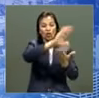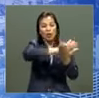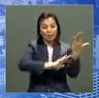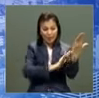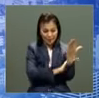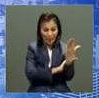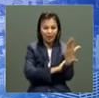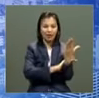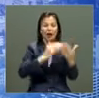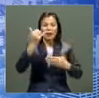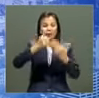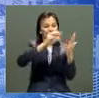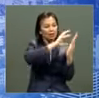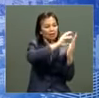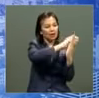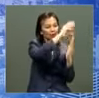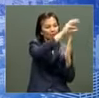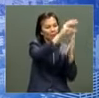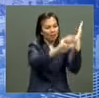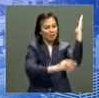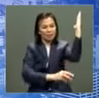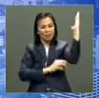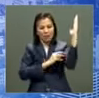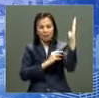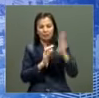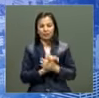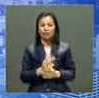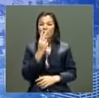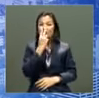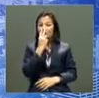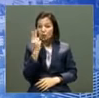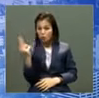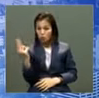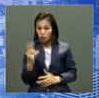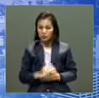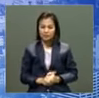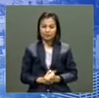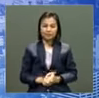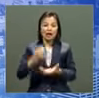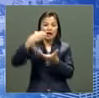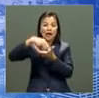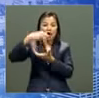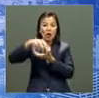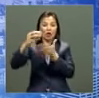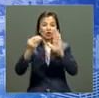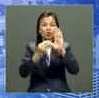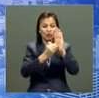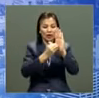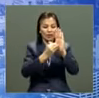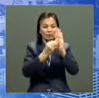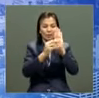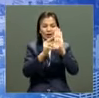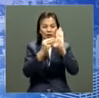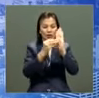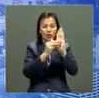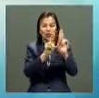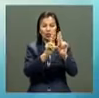แล้วก็ประเทศข้างเคียงในจังหวัดต่างๆด้วยนะครับมาดูแผนภูมิที่จะบอกถึงกรุงเทพนนทบุรีและต่างจังหวั